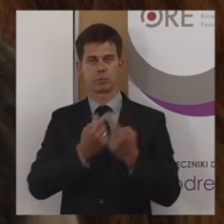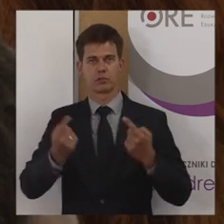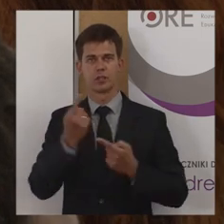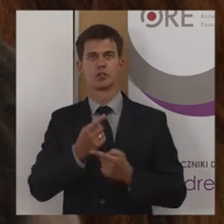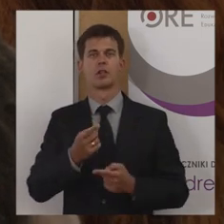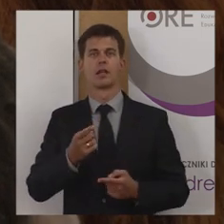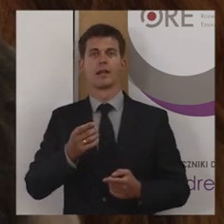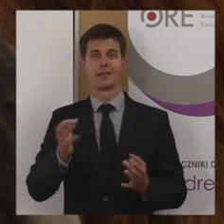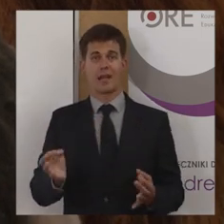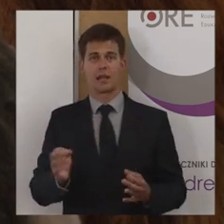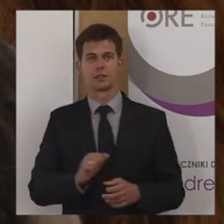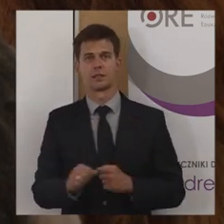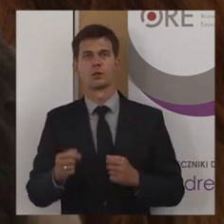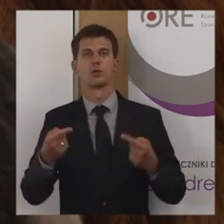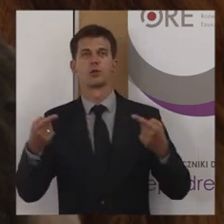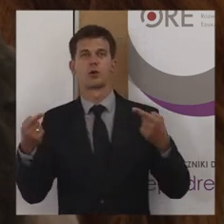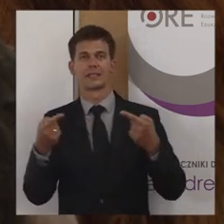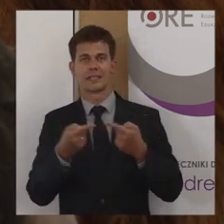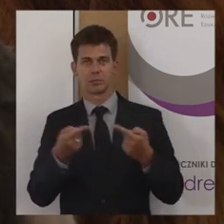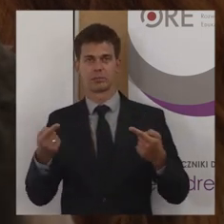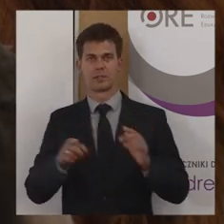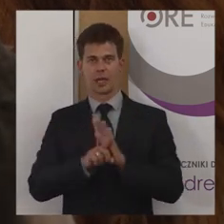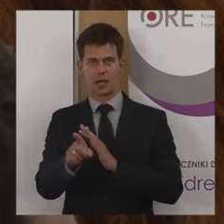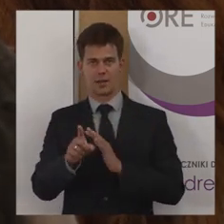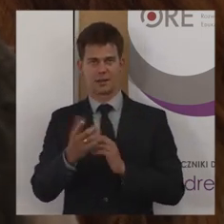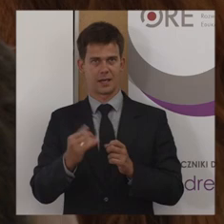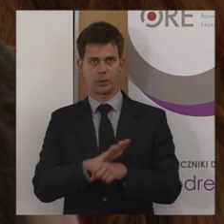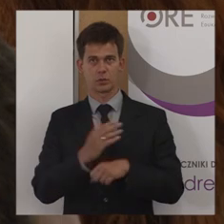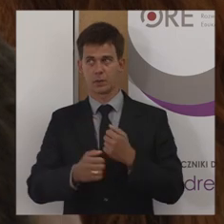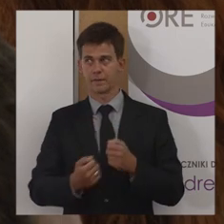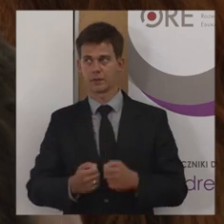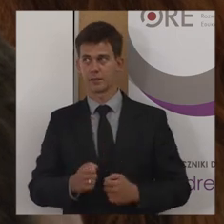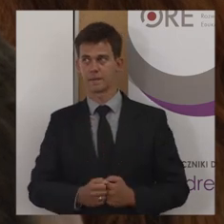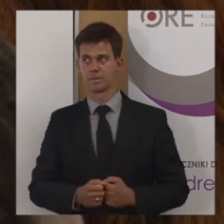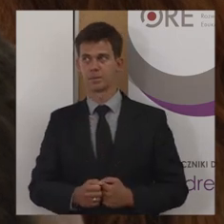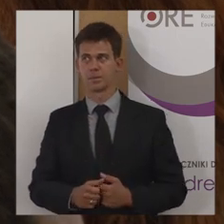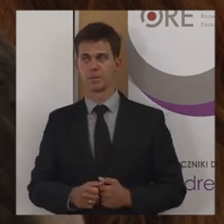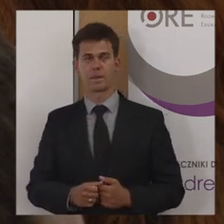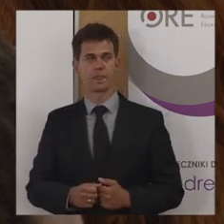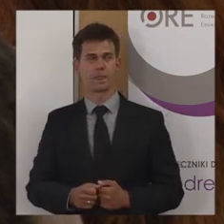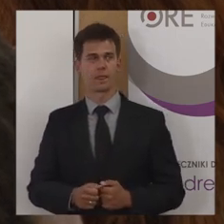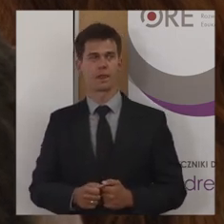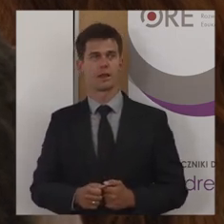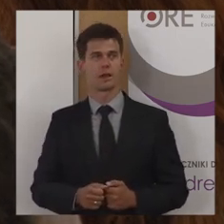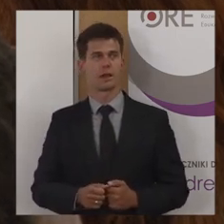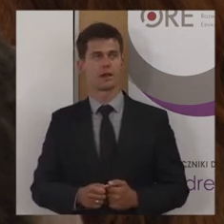sam fakt, że myślimy o tym, w jaki sposób skonstruować ten podręcznik w taki sposób, aby